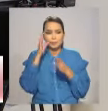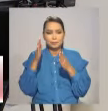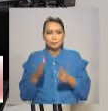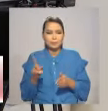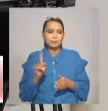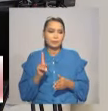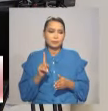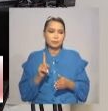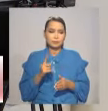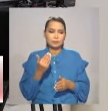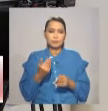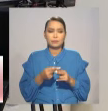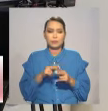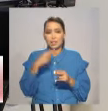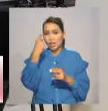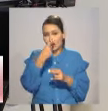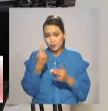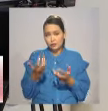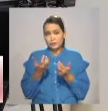Вот, и мы связались с супругой,